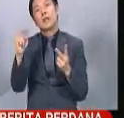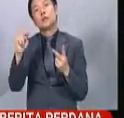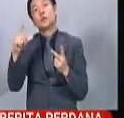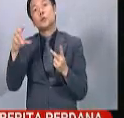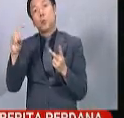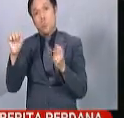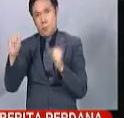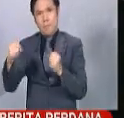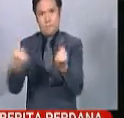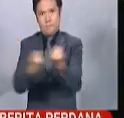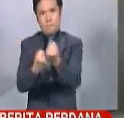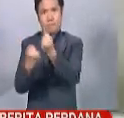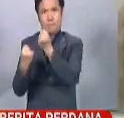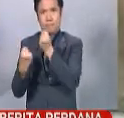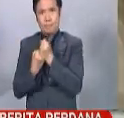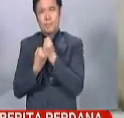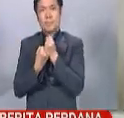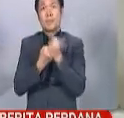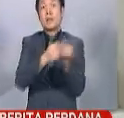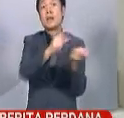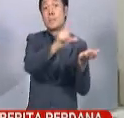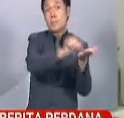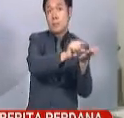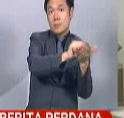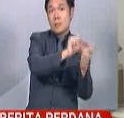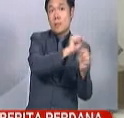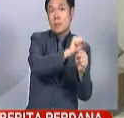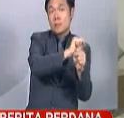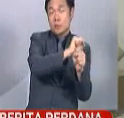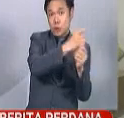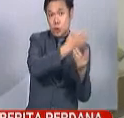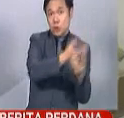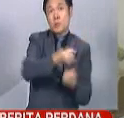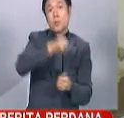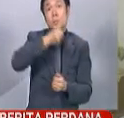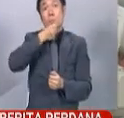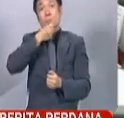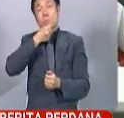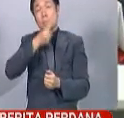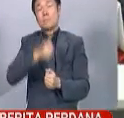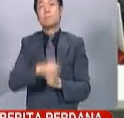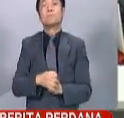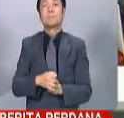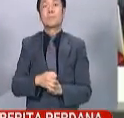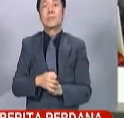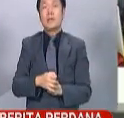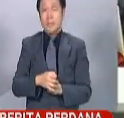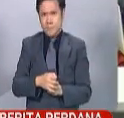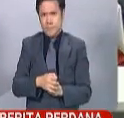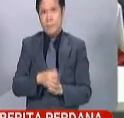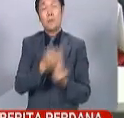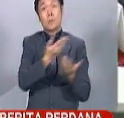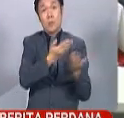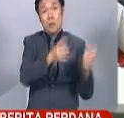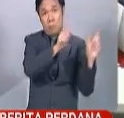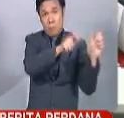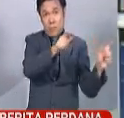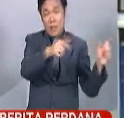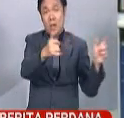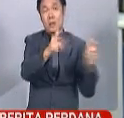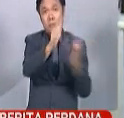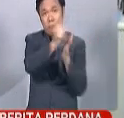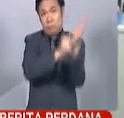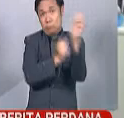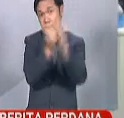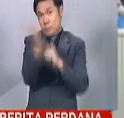logiman di sana Boleh bantu atau media dan juga wartawan dipastikan milik ke Desember Nyai enacfire masenah